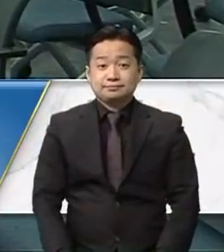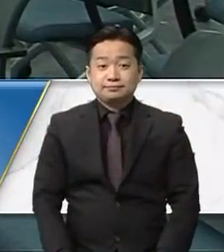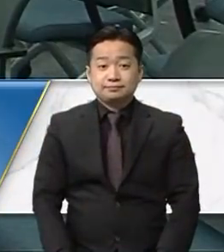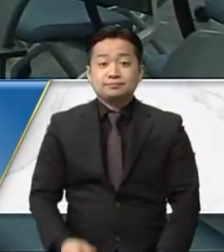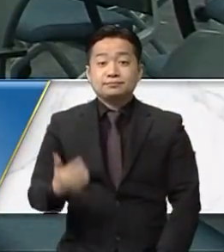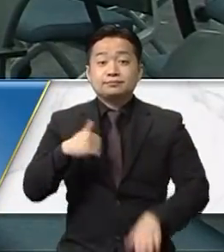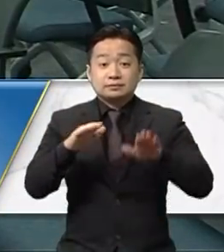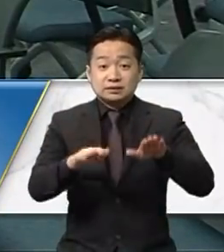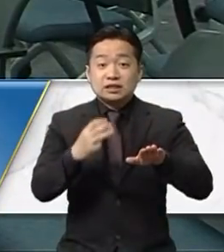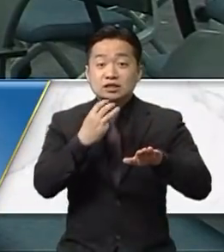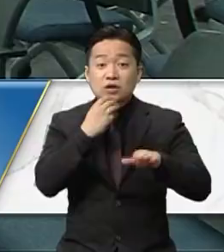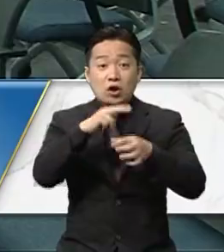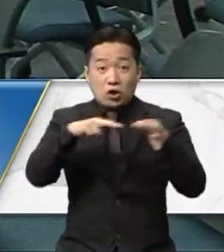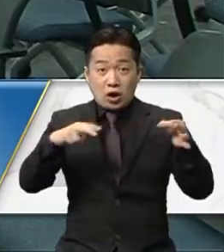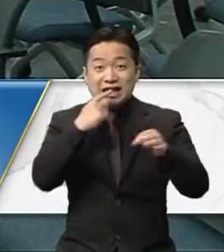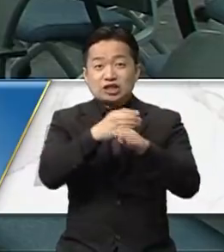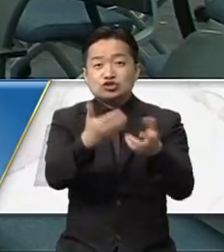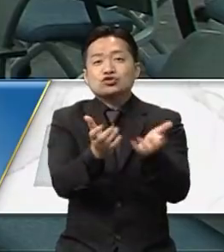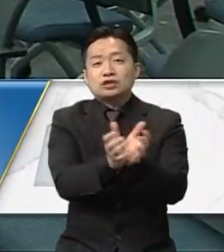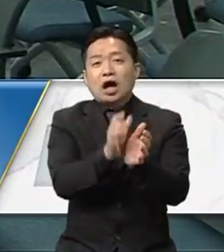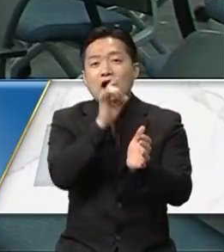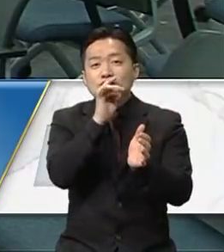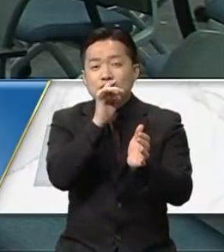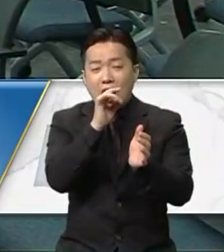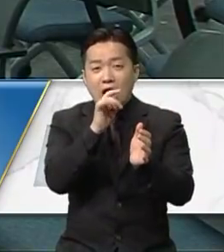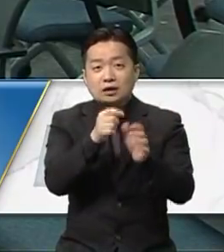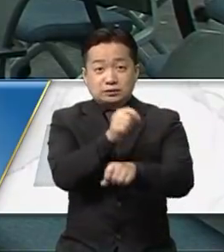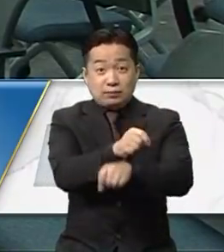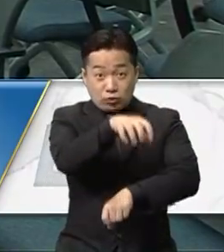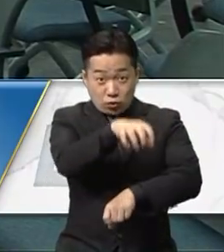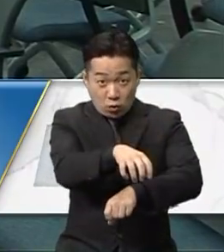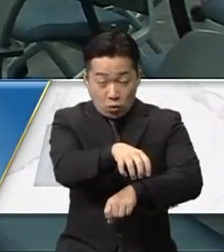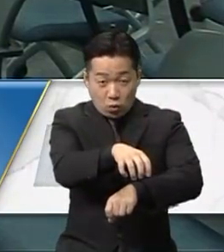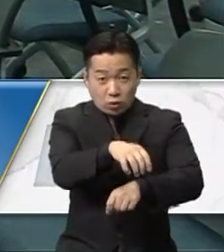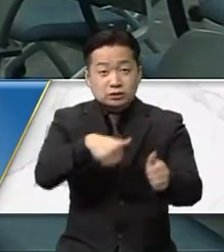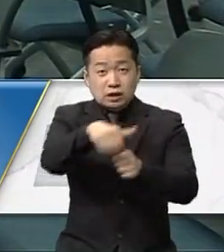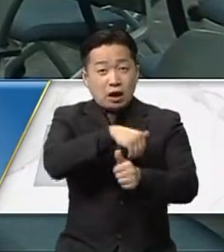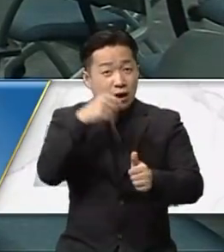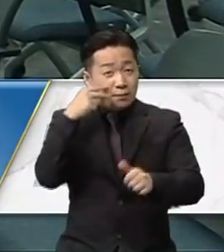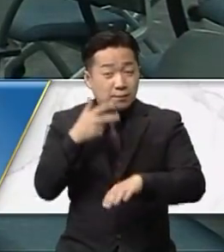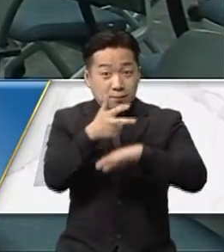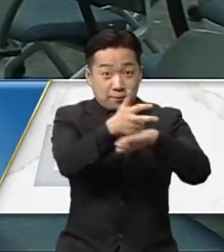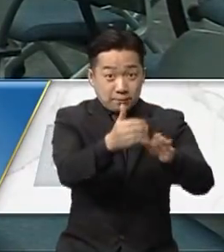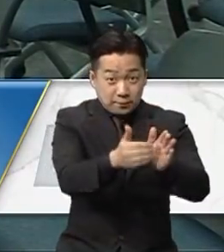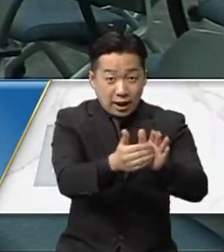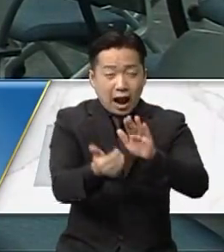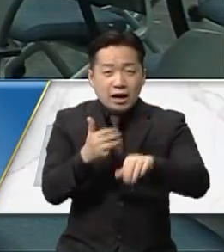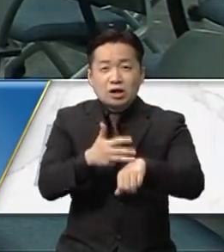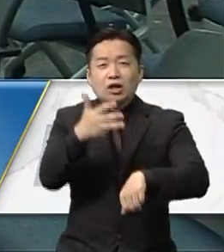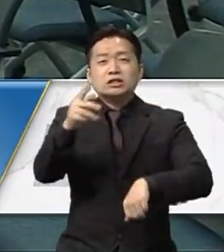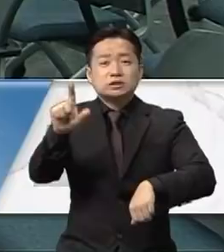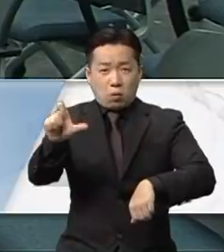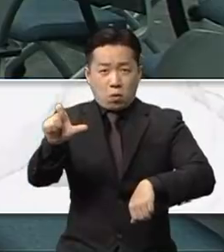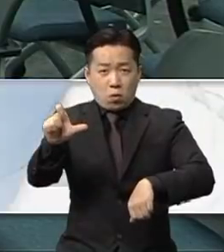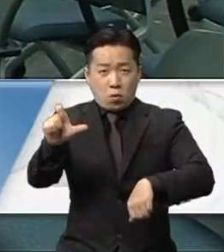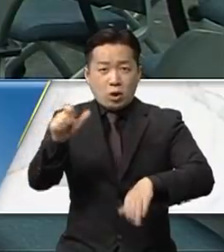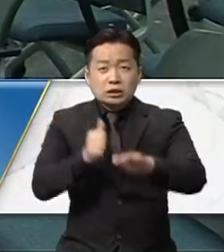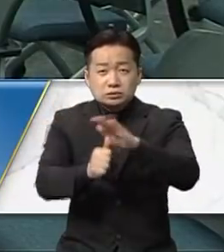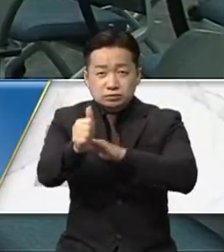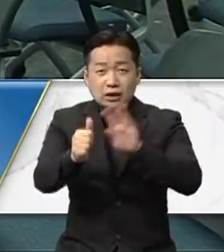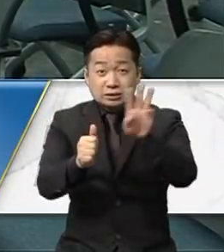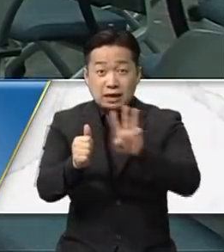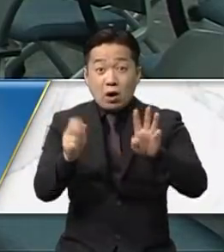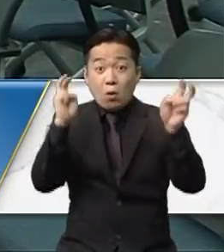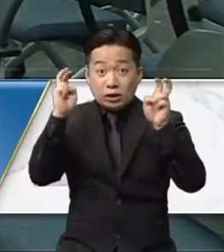네, 저는 지금 서울 여의도 더불어민주당 중앙당사에 마련된 개표 상황실에 나와 있습니다. 앞서 8시 15분 지상파 3사 출구조사